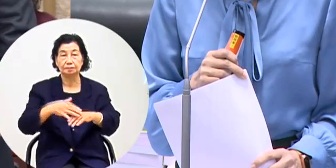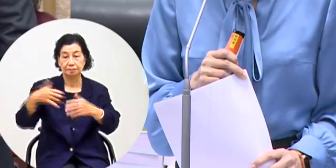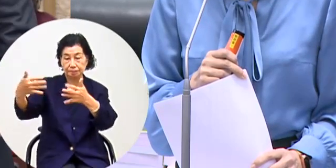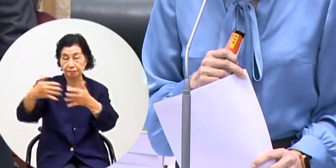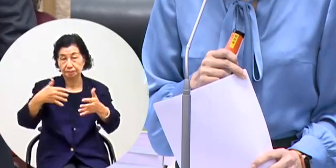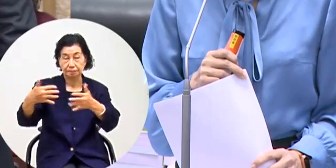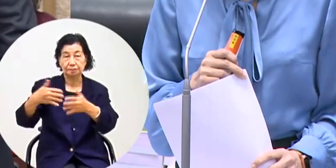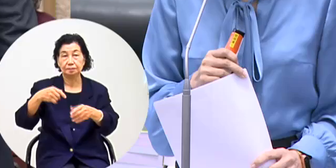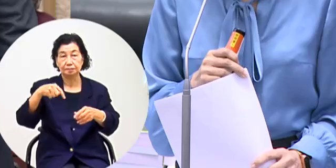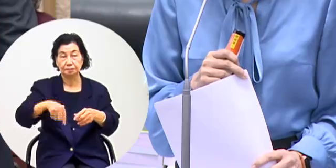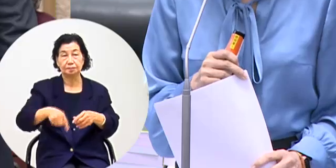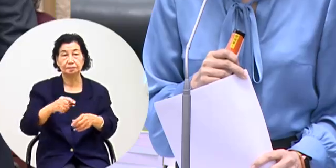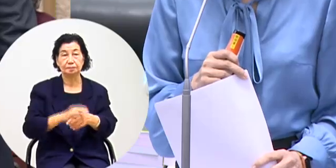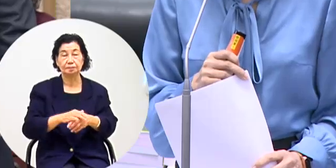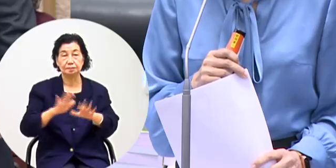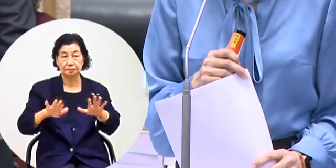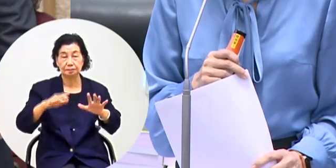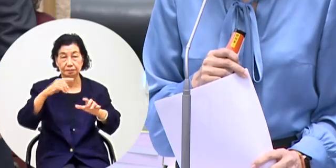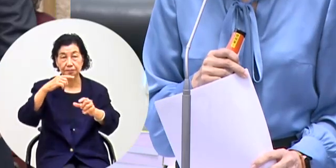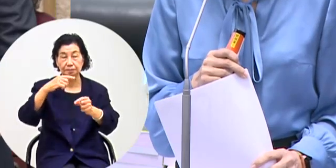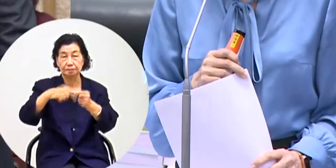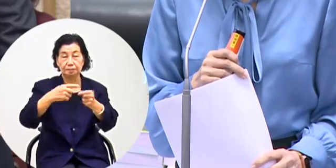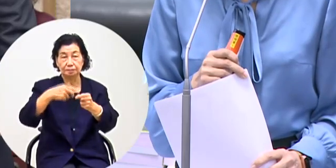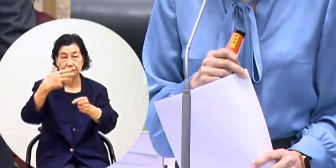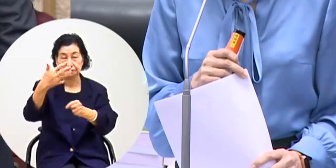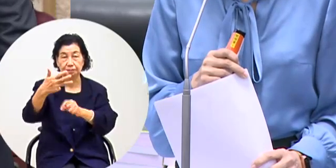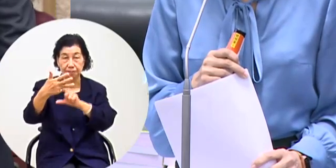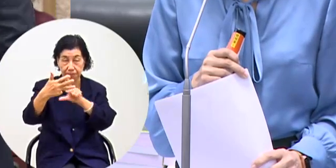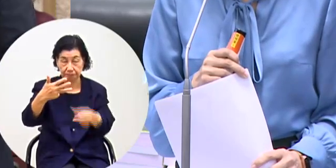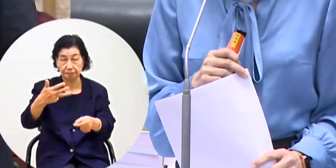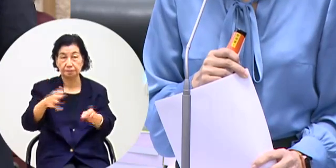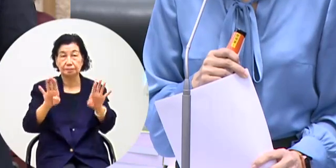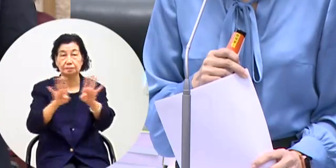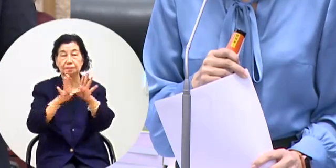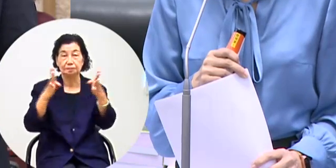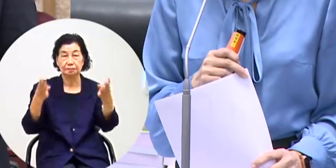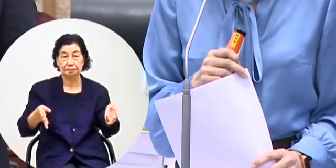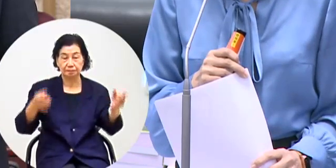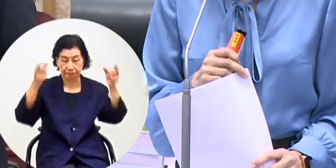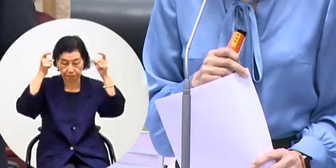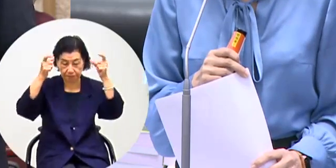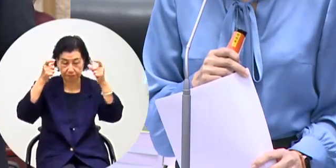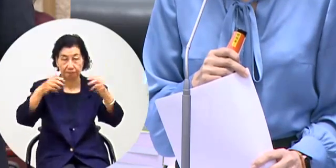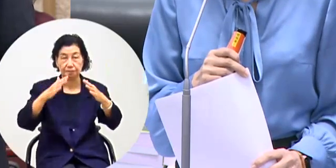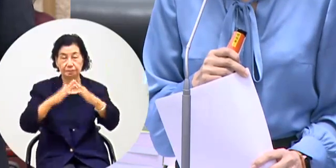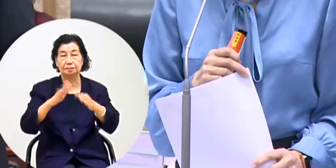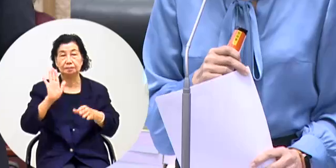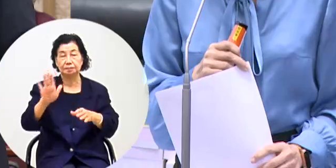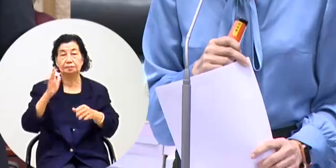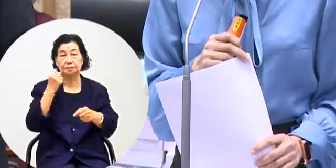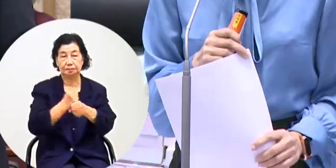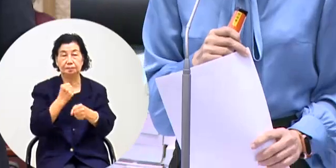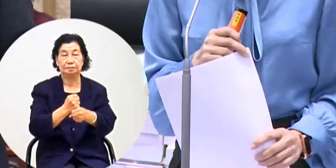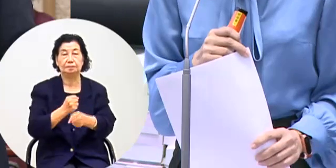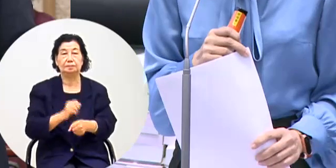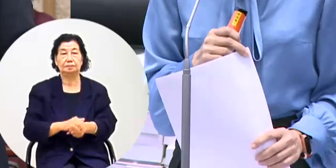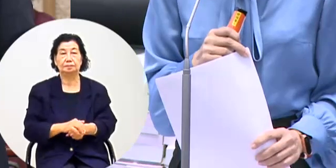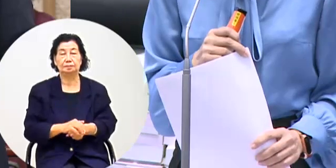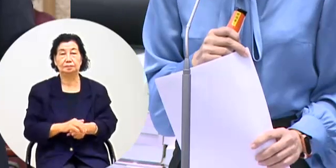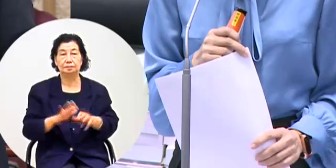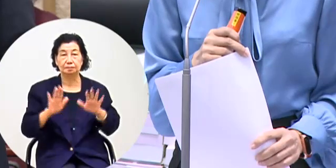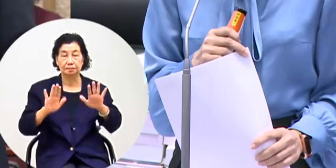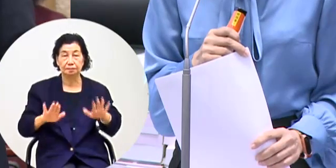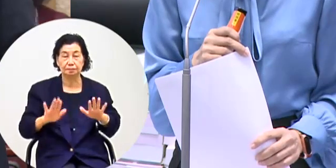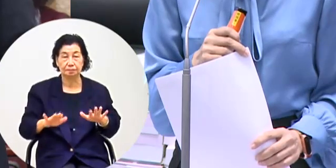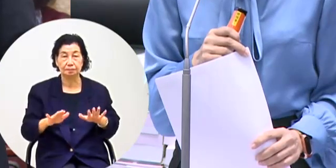们也开始启动我们高雄市的国土计划这样子的工作。那之后，现在目前我们在进行，就是像议员所提的，我们